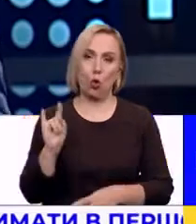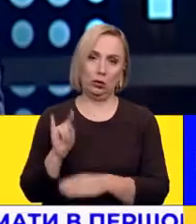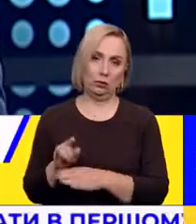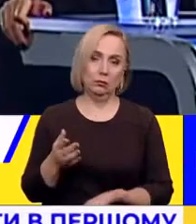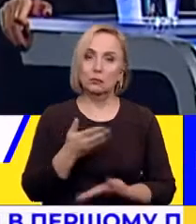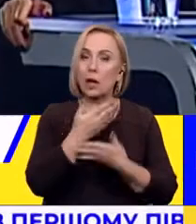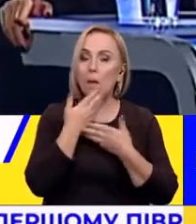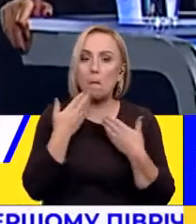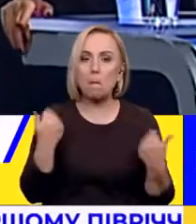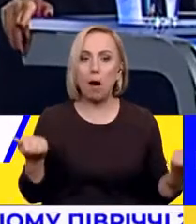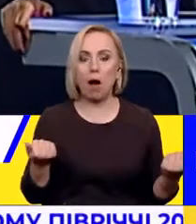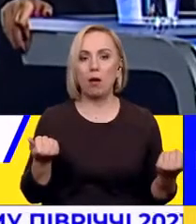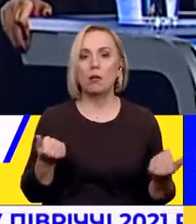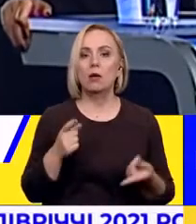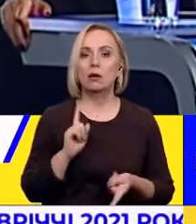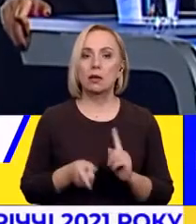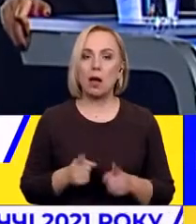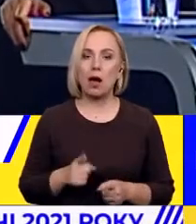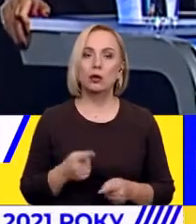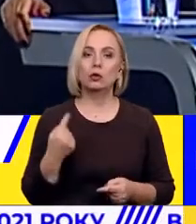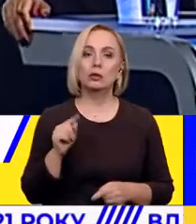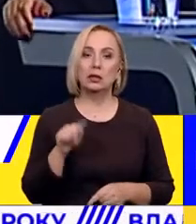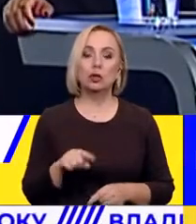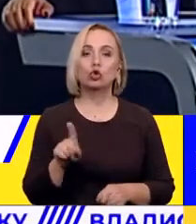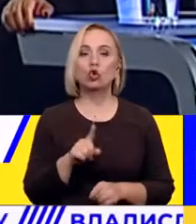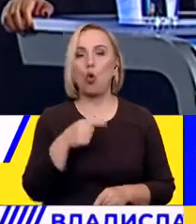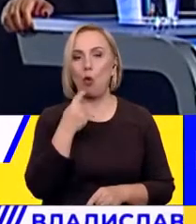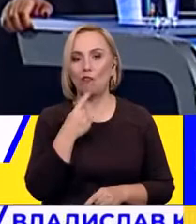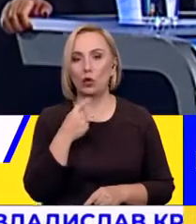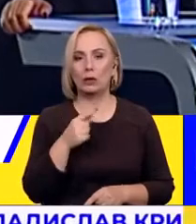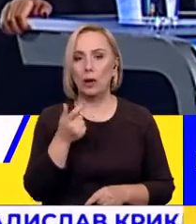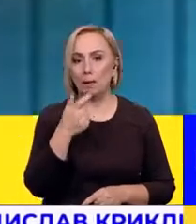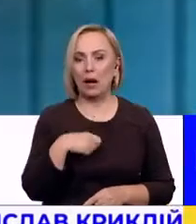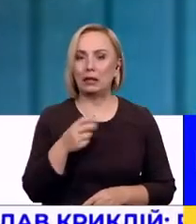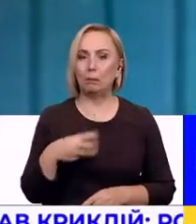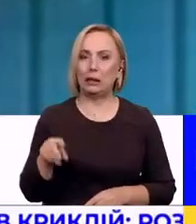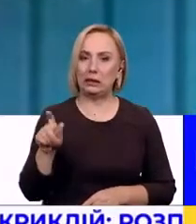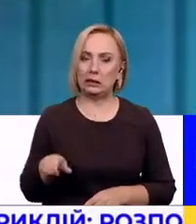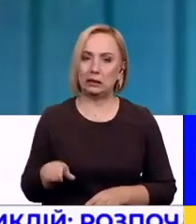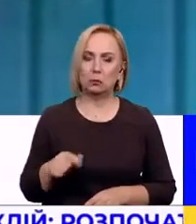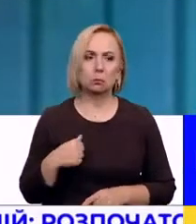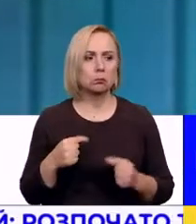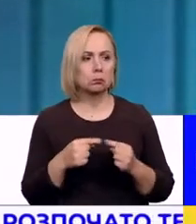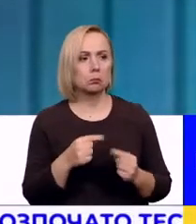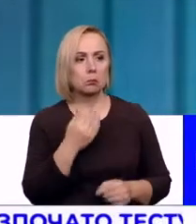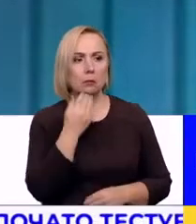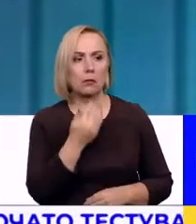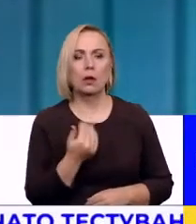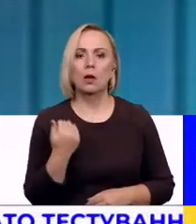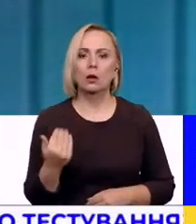що немає в реальності тих речей, про які говорить пан міністр. А дивіться, тільки хочу одне уточнююче запитання. Як ви думаєте, оця